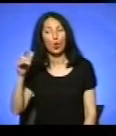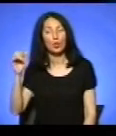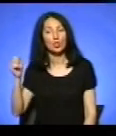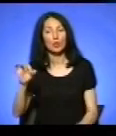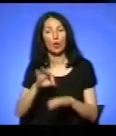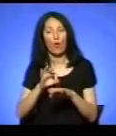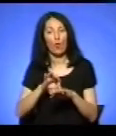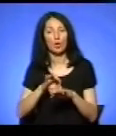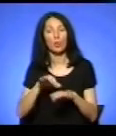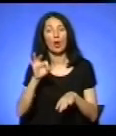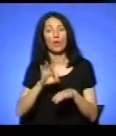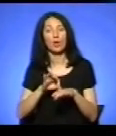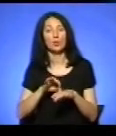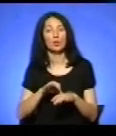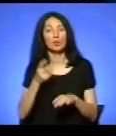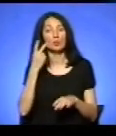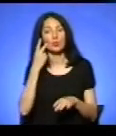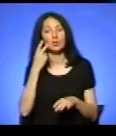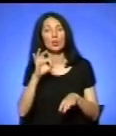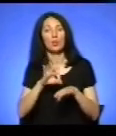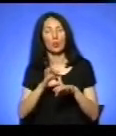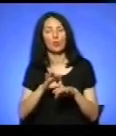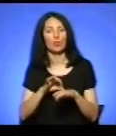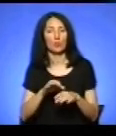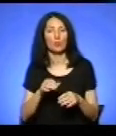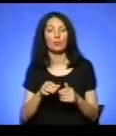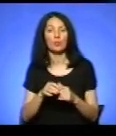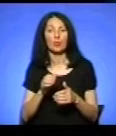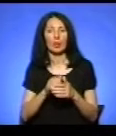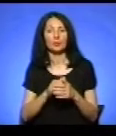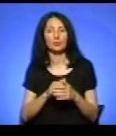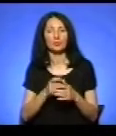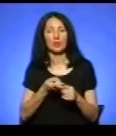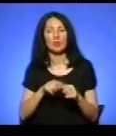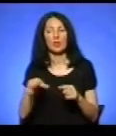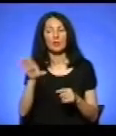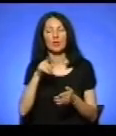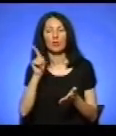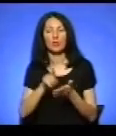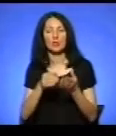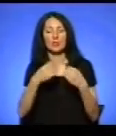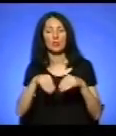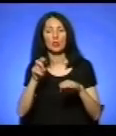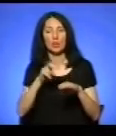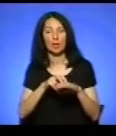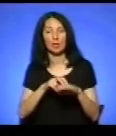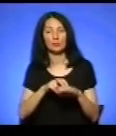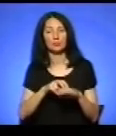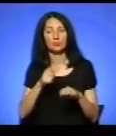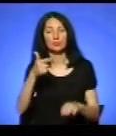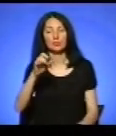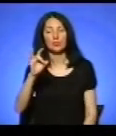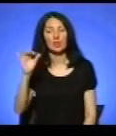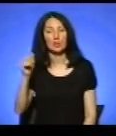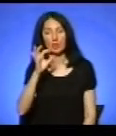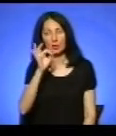хворими з хронічним больовим синдромом. Це все функція сімейного лікаря. Бачите, пан Володимир Герасій сказав, герой нашого сюжету,